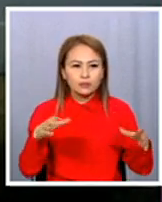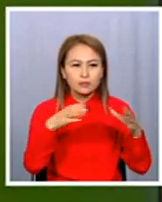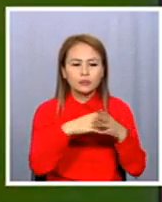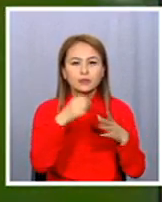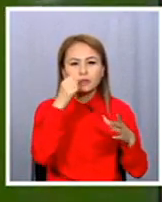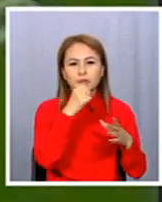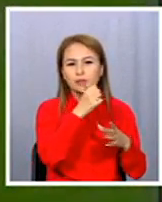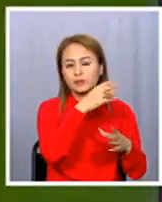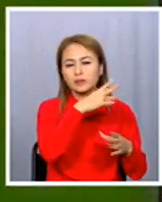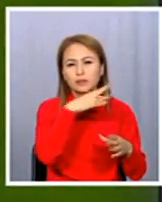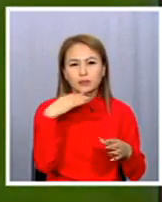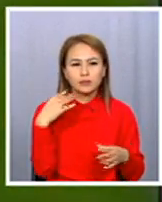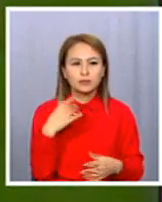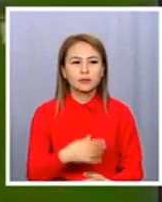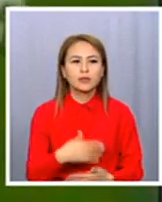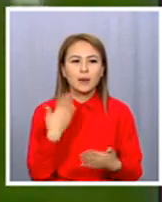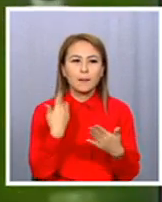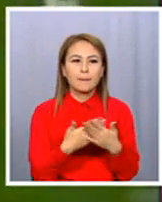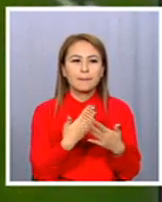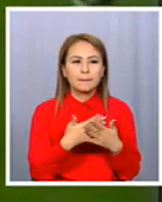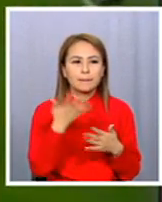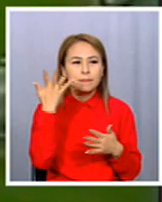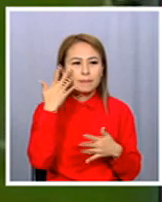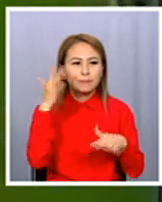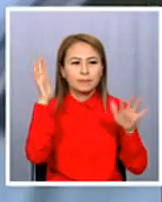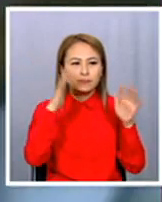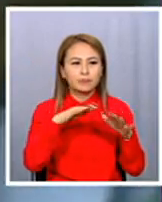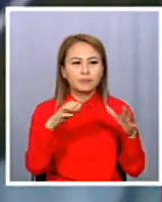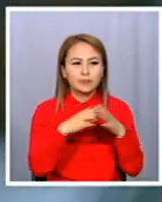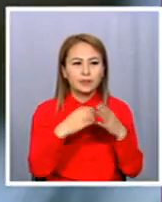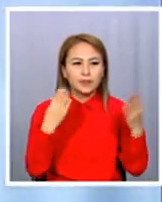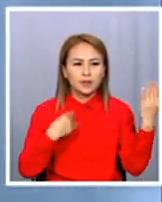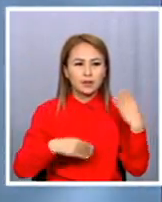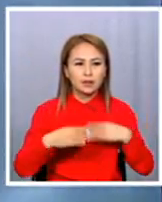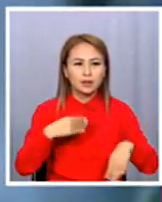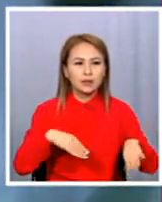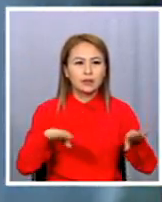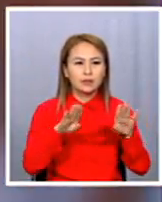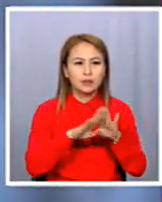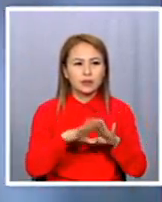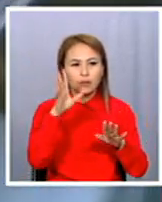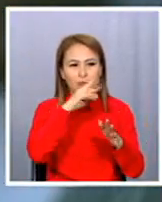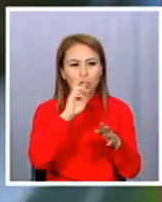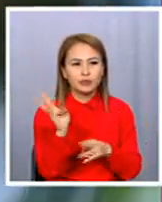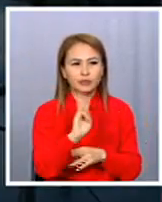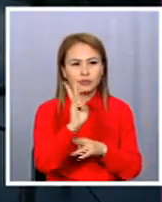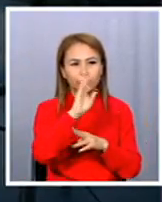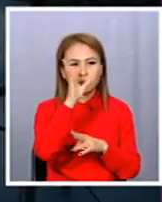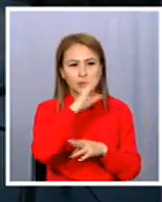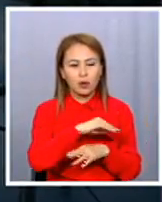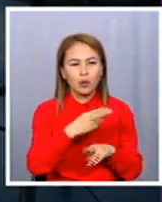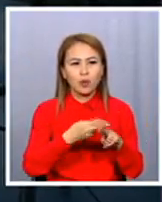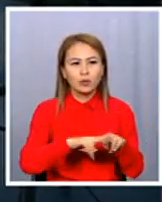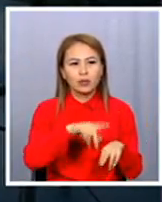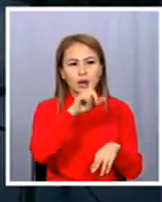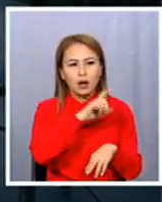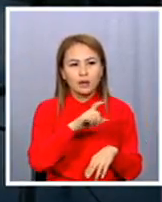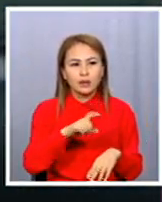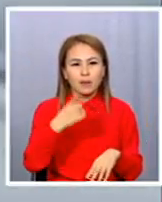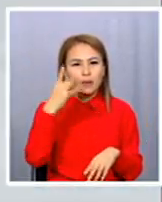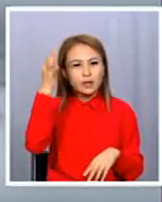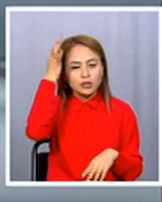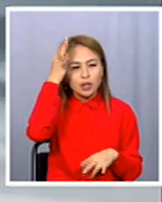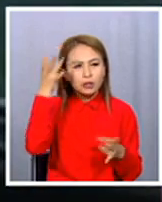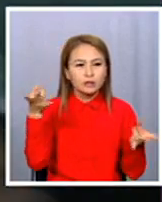көп. Мәселен, түскен жасын адамның сырт киіміне тимей, денесін күйдіріп жіберуі мүмкін. Оның адамның бір тал шашын